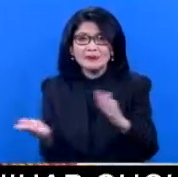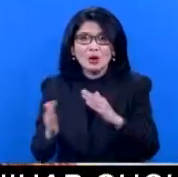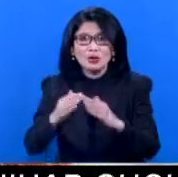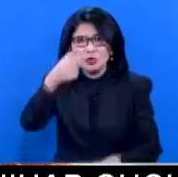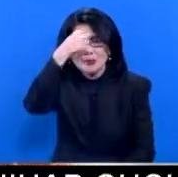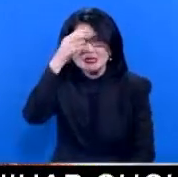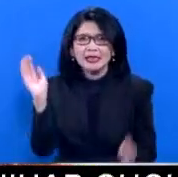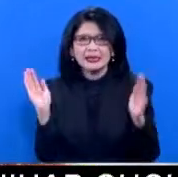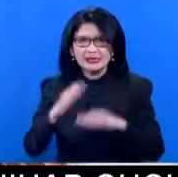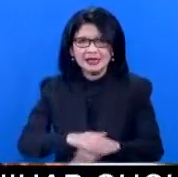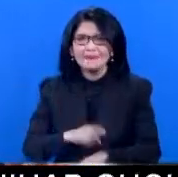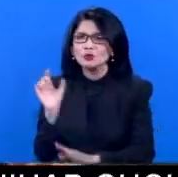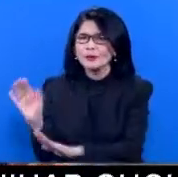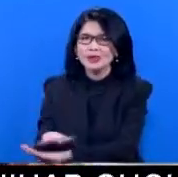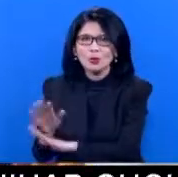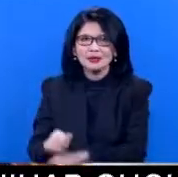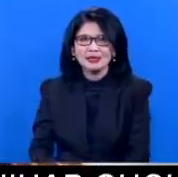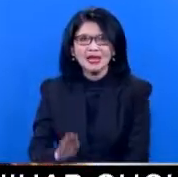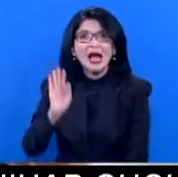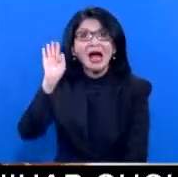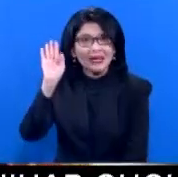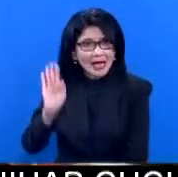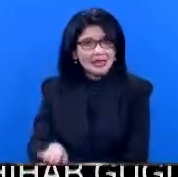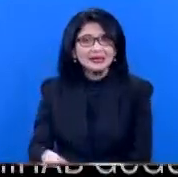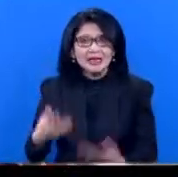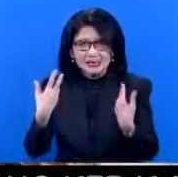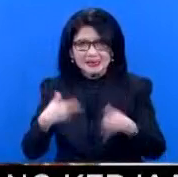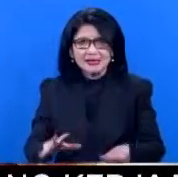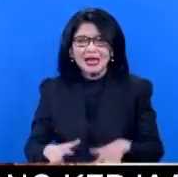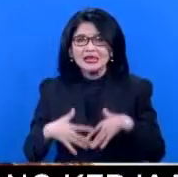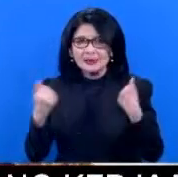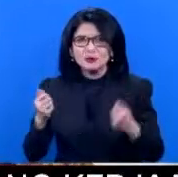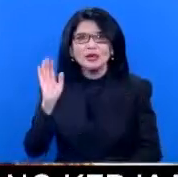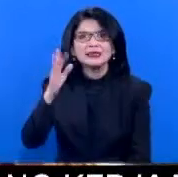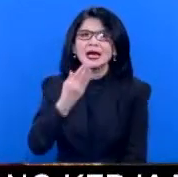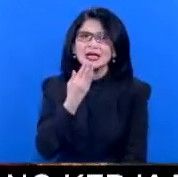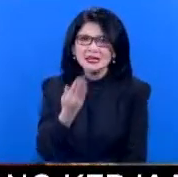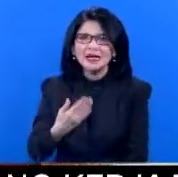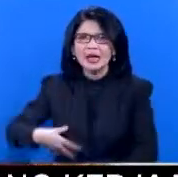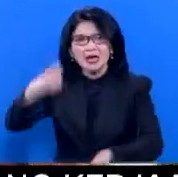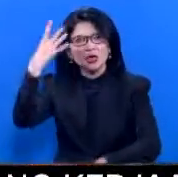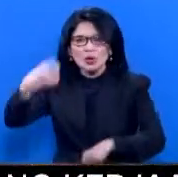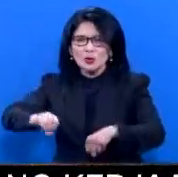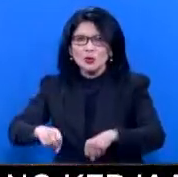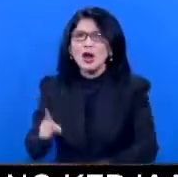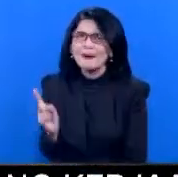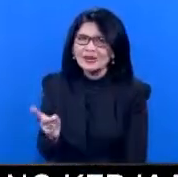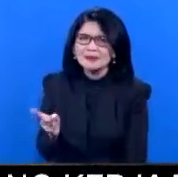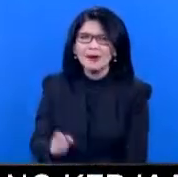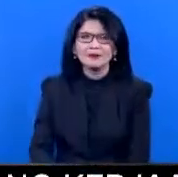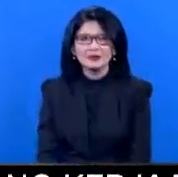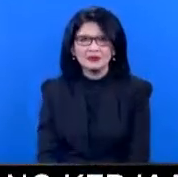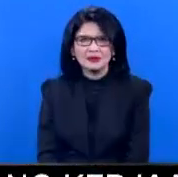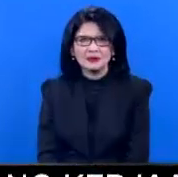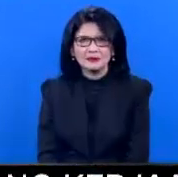Islam Pondokopi untuk perawatan. Nanti setelah dari sini nanti baru kita tanyakan kepada pengendara roda 2-nya apa penyebabnya. Saat